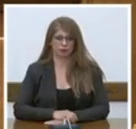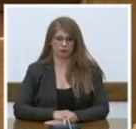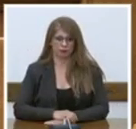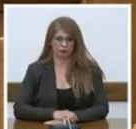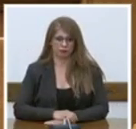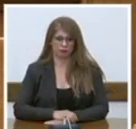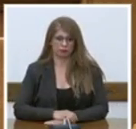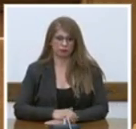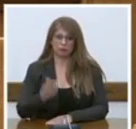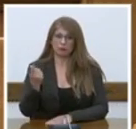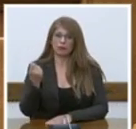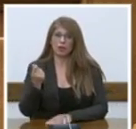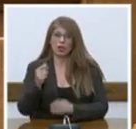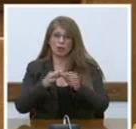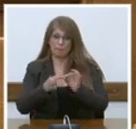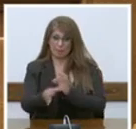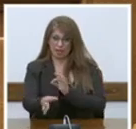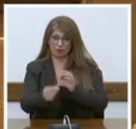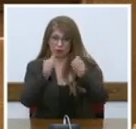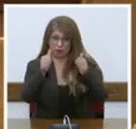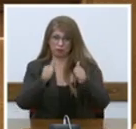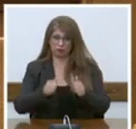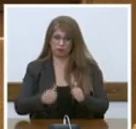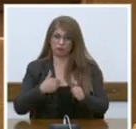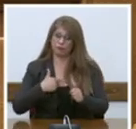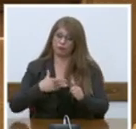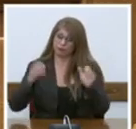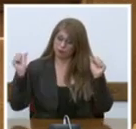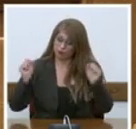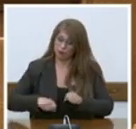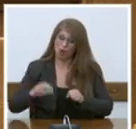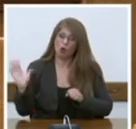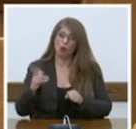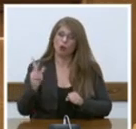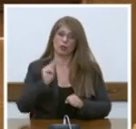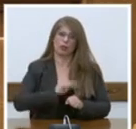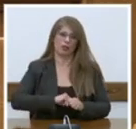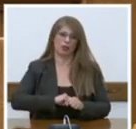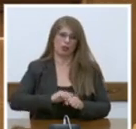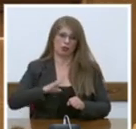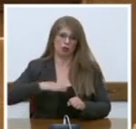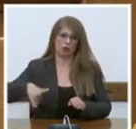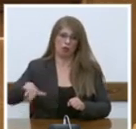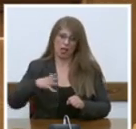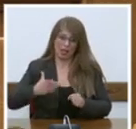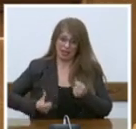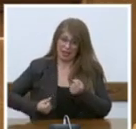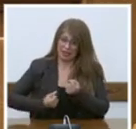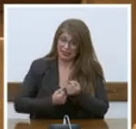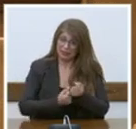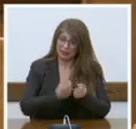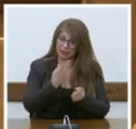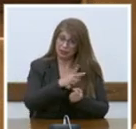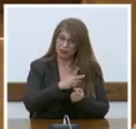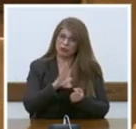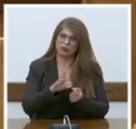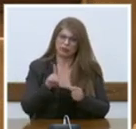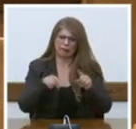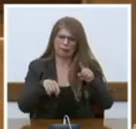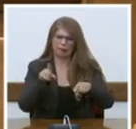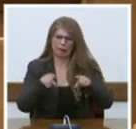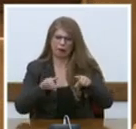οικονομικά μέτρα που εξαγγείλατε, θα είμαστε υπέρ σε ό,τι ωφελεί το λαό, έστω και αν οι ενισχύσεις σας είναι περιστασιακές